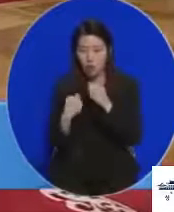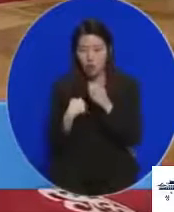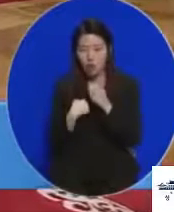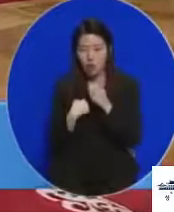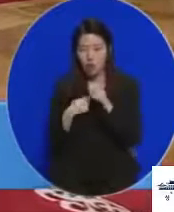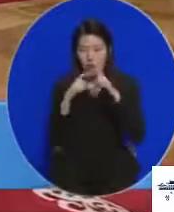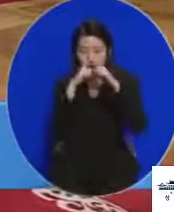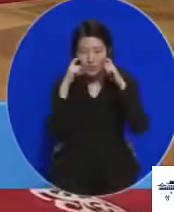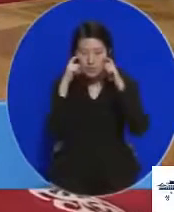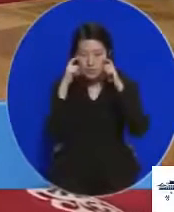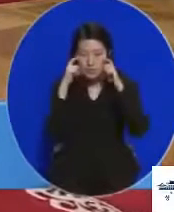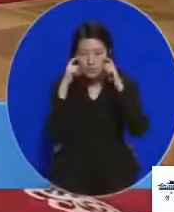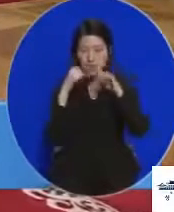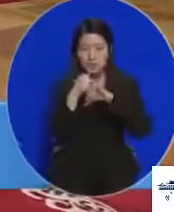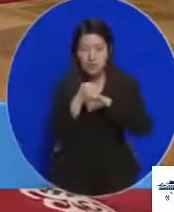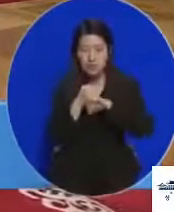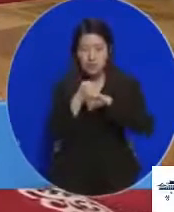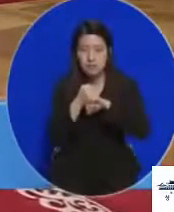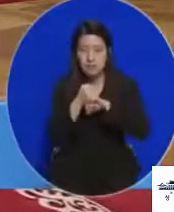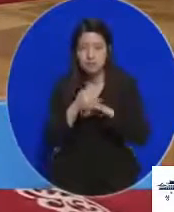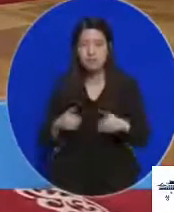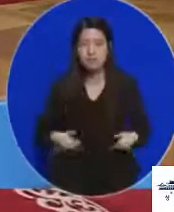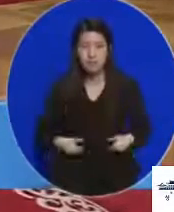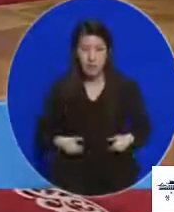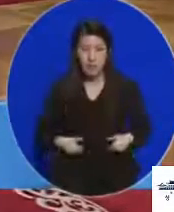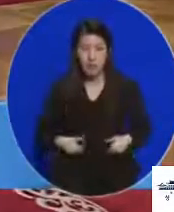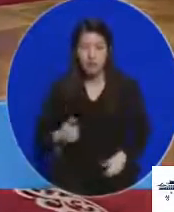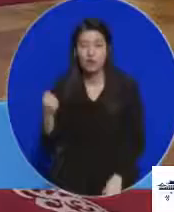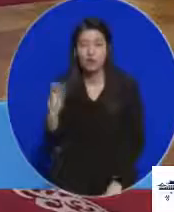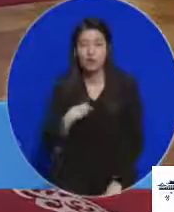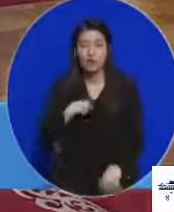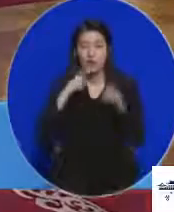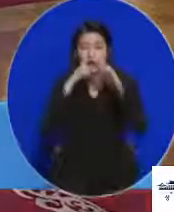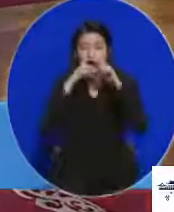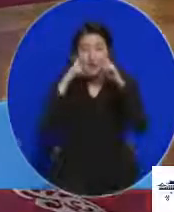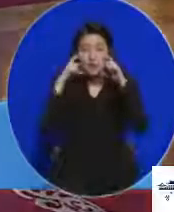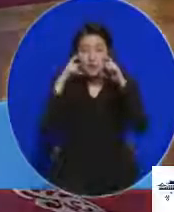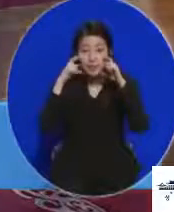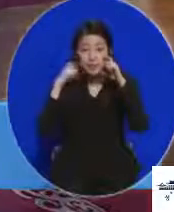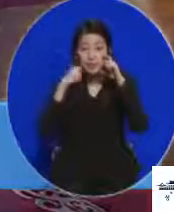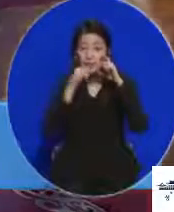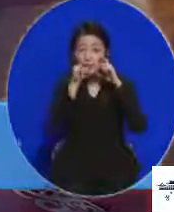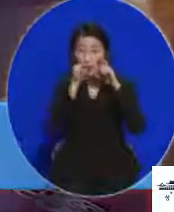베리 mr 뭐 표시하는 아름다운 물품이 되었습니다